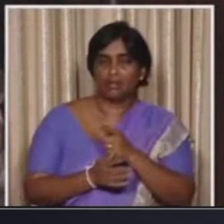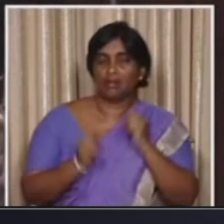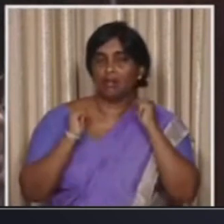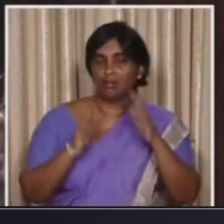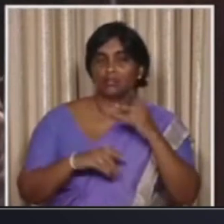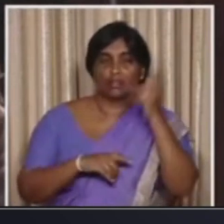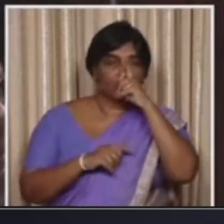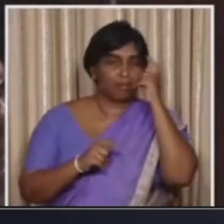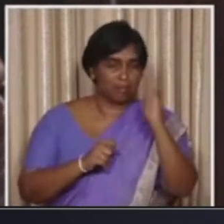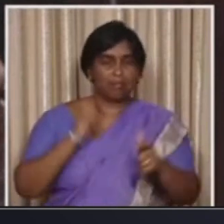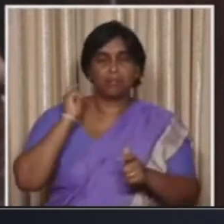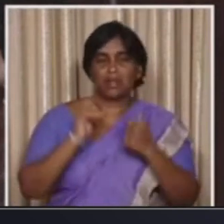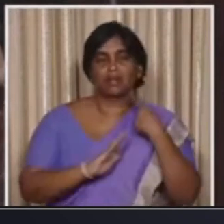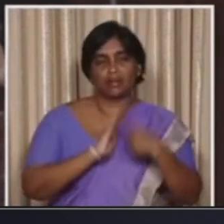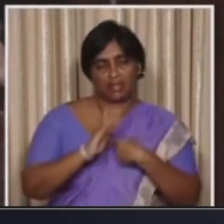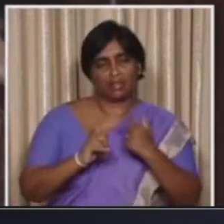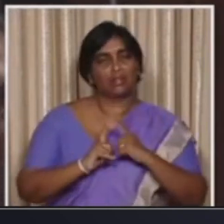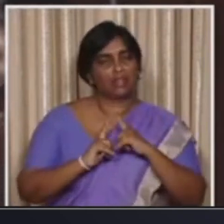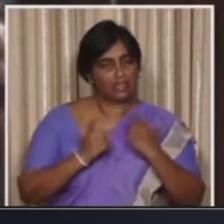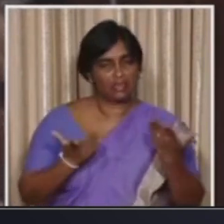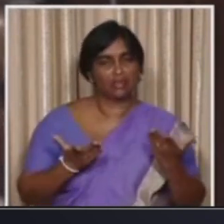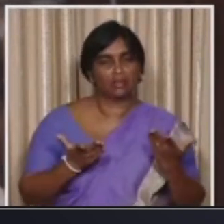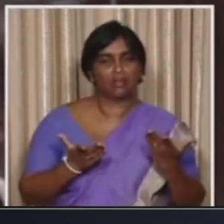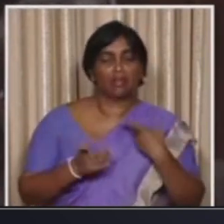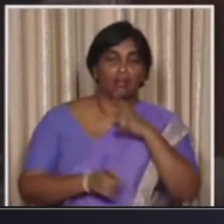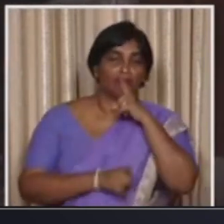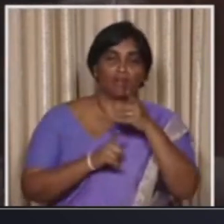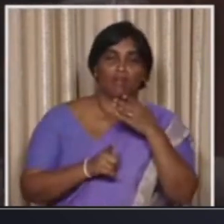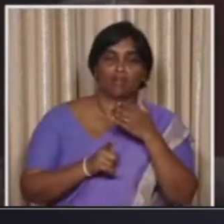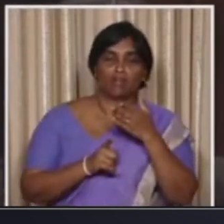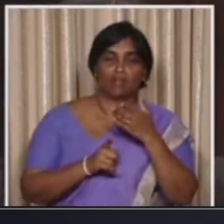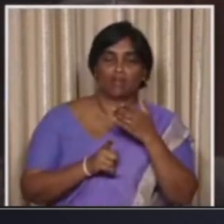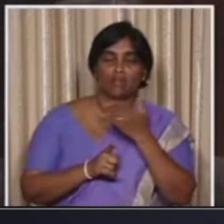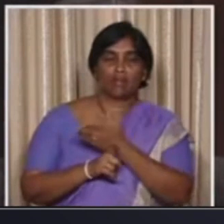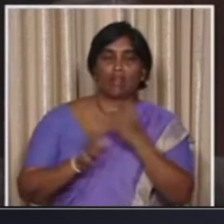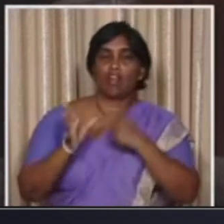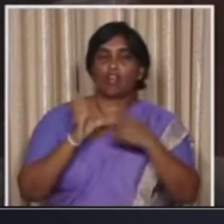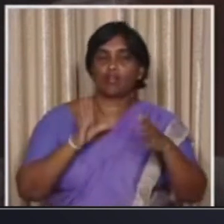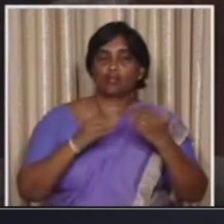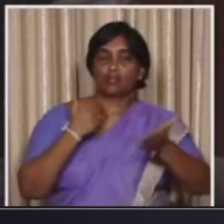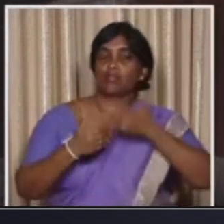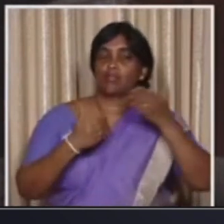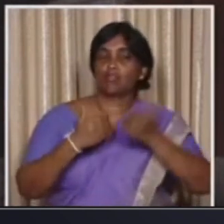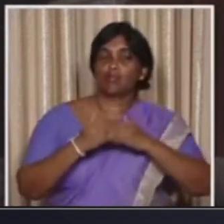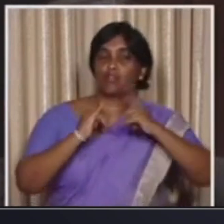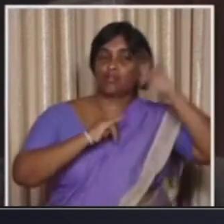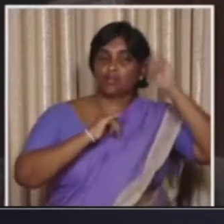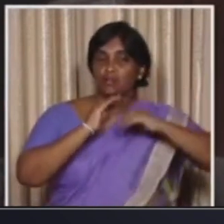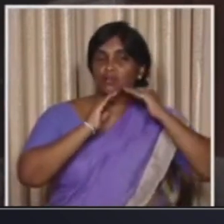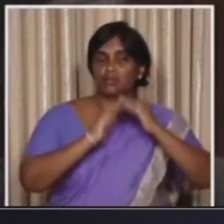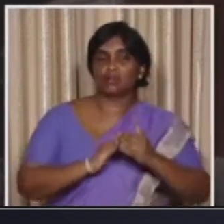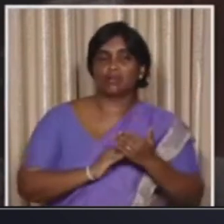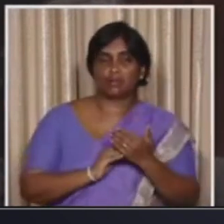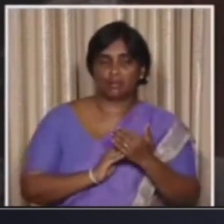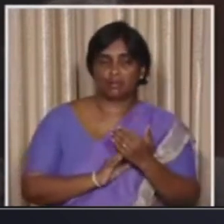ප්‍රමාණවත් වැටුපක් දෙන්න නැති රටක අපි ජීවත් වෙනකොට කියනවා අර අනුරාධපුරේ හදනවා විශ්වවිද්‍යාලයක්.